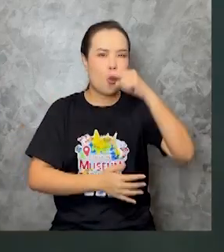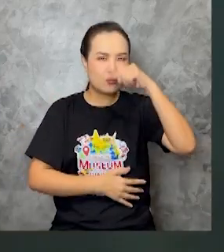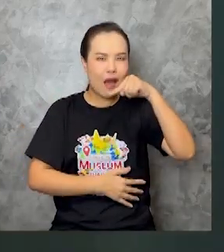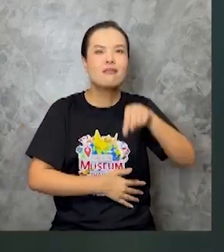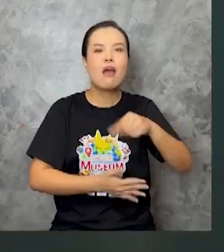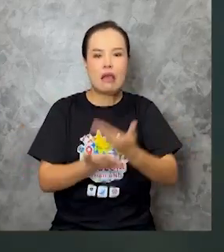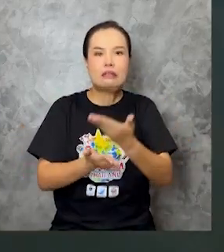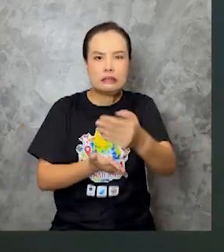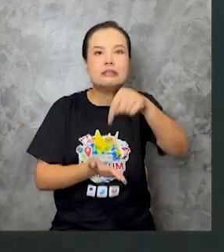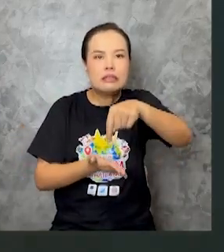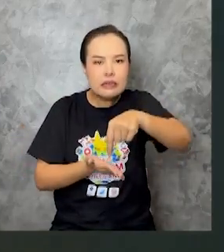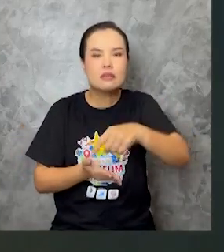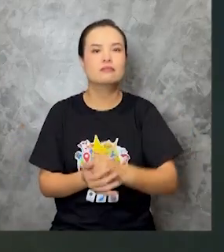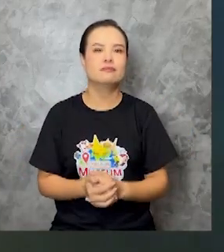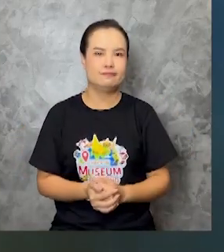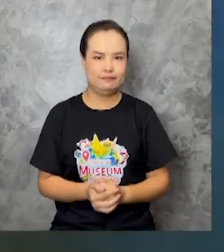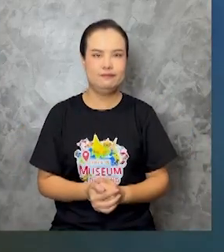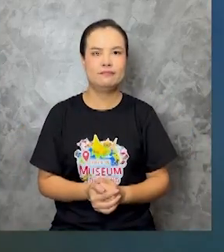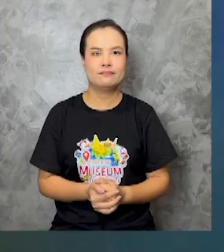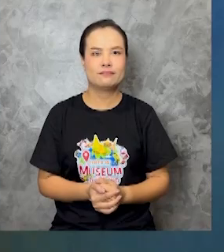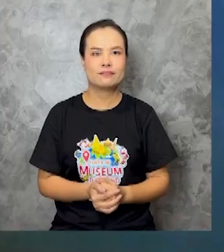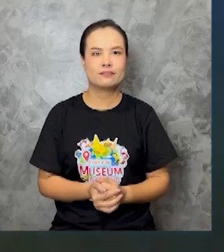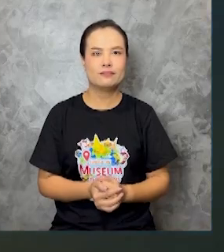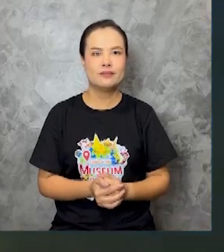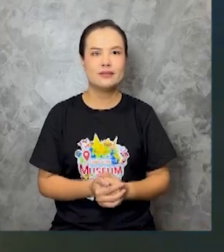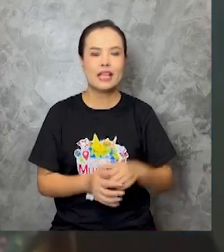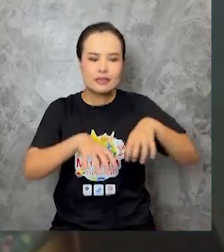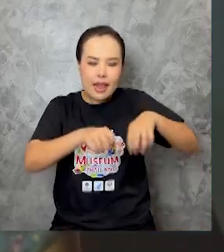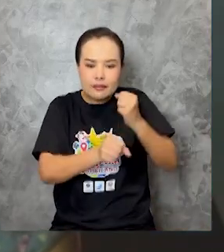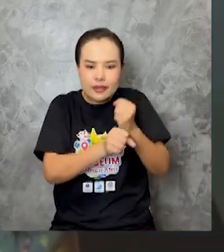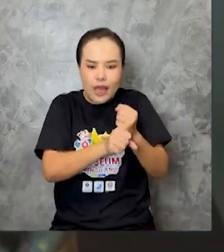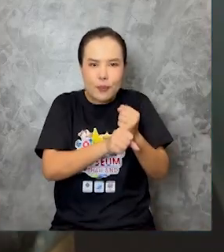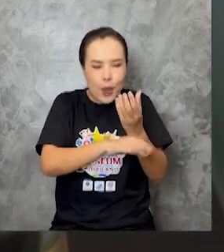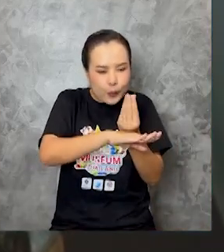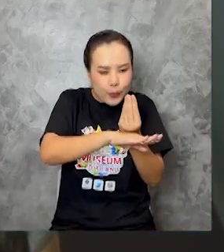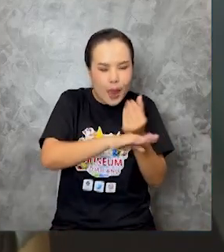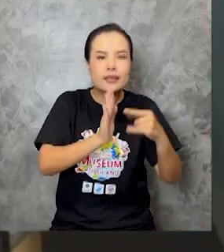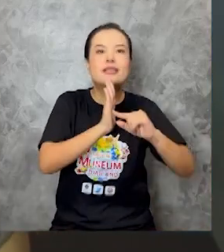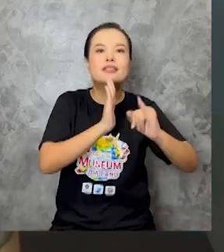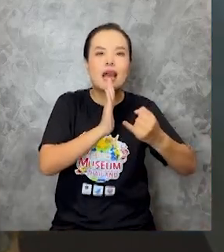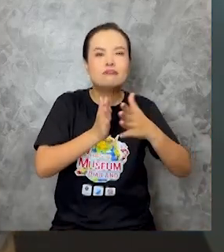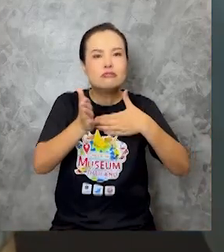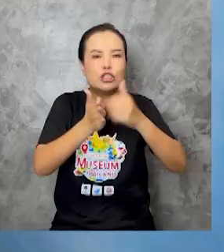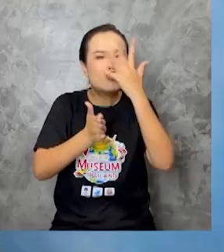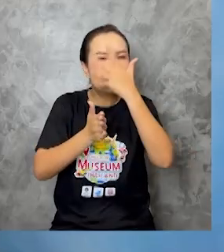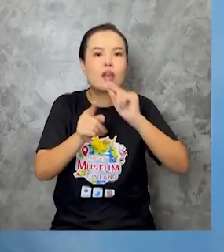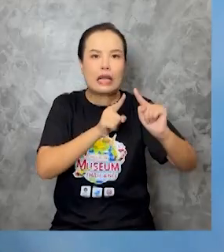ต้องเดินทางไปซื้อพลอยจากที่นี่แหละประเทศนี้แหละแล้วก็มาทำที่จันทบุรีเราก็จะเห็นพลอยสวยหลายสีเนี่ยมาจากประเทศนี้ เจ้า